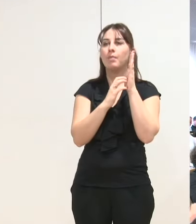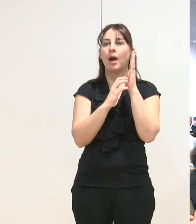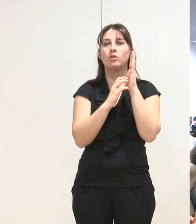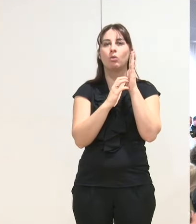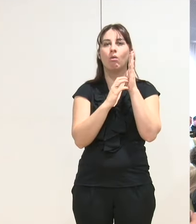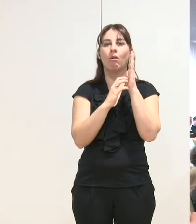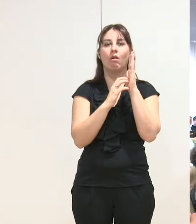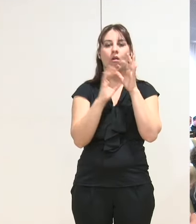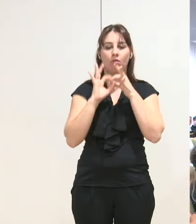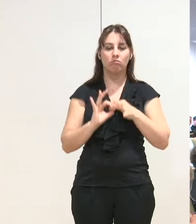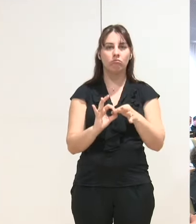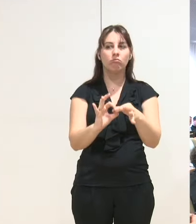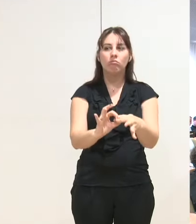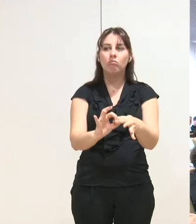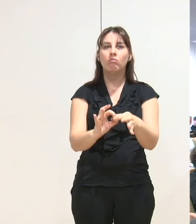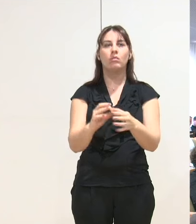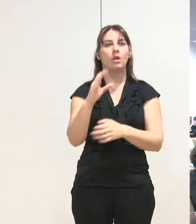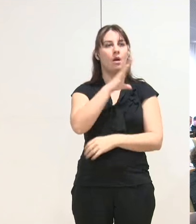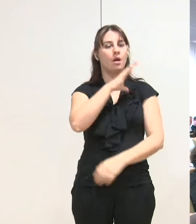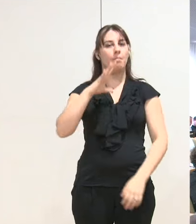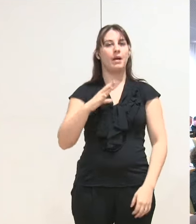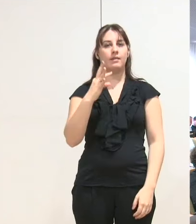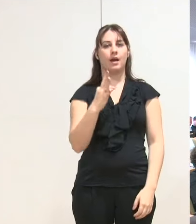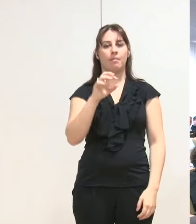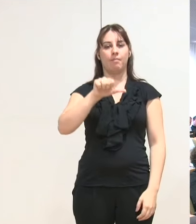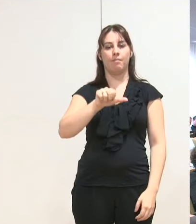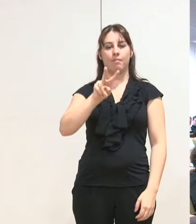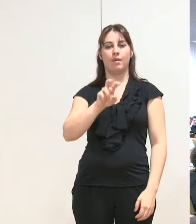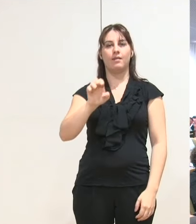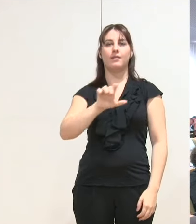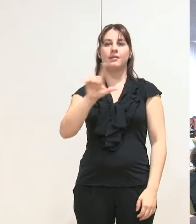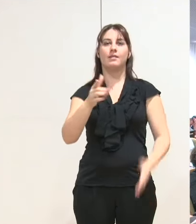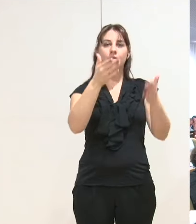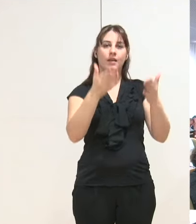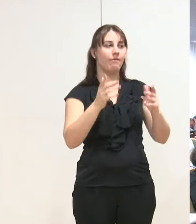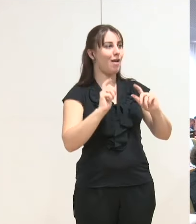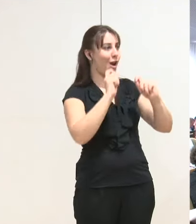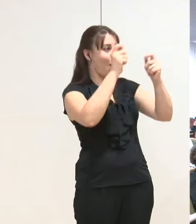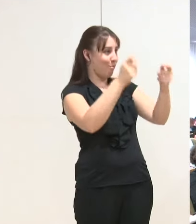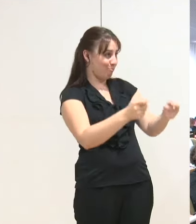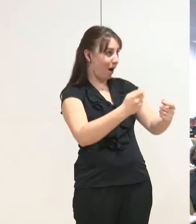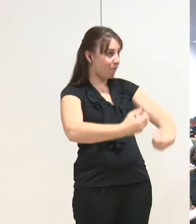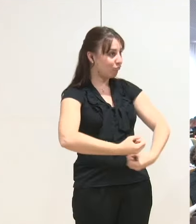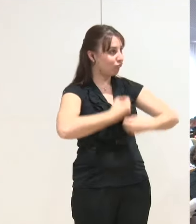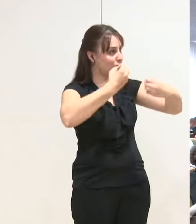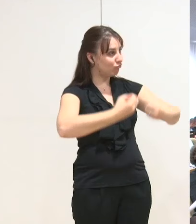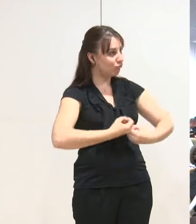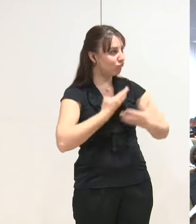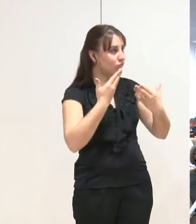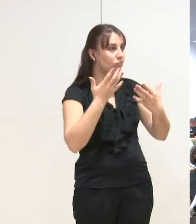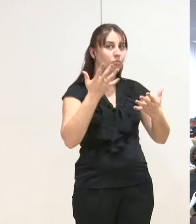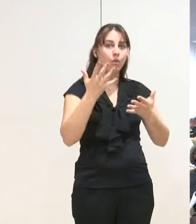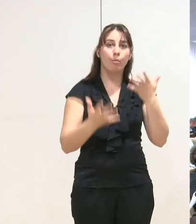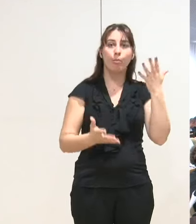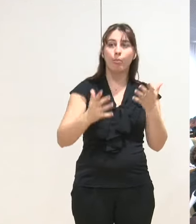suivante présentée par Madame Tavel à qui je donne volontiers la parole seconder